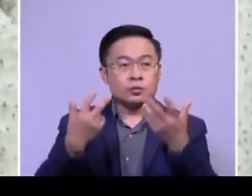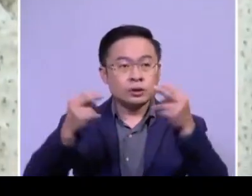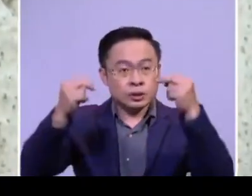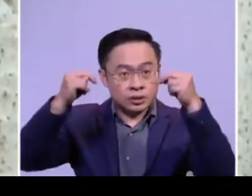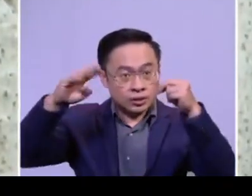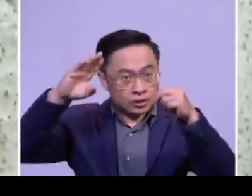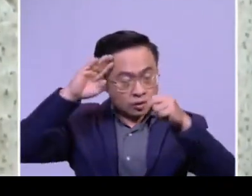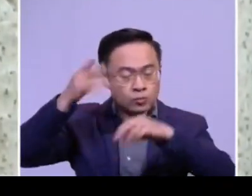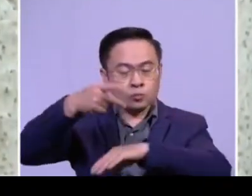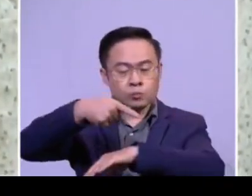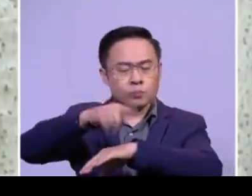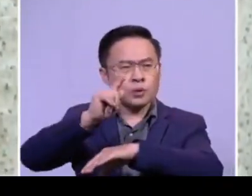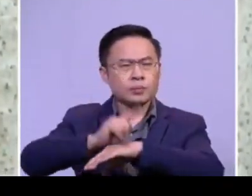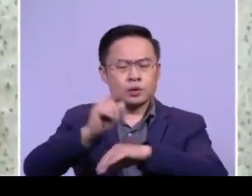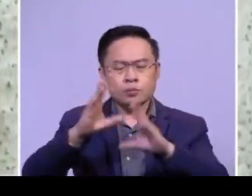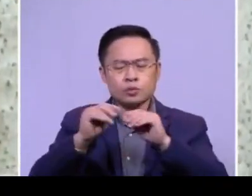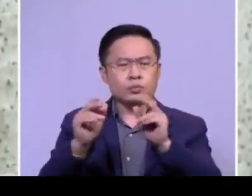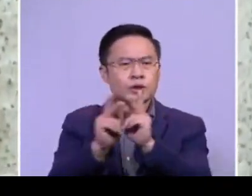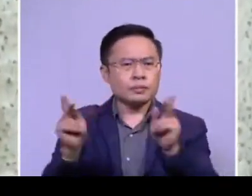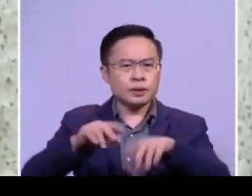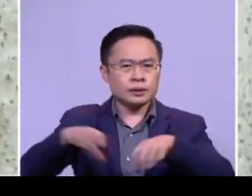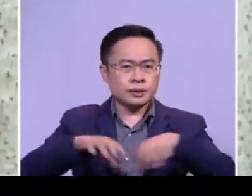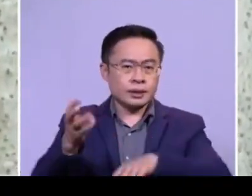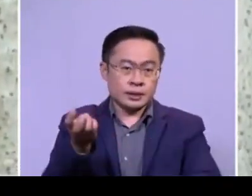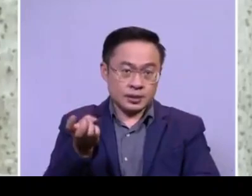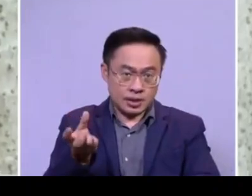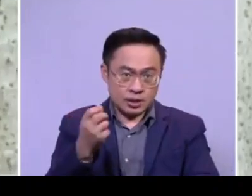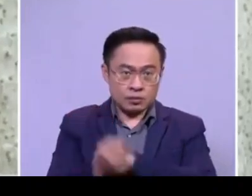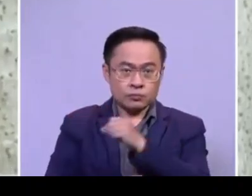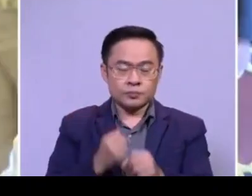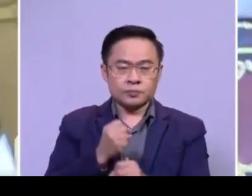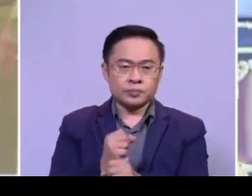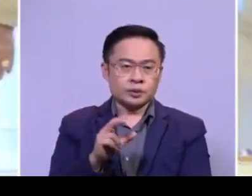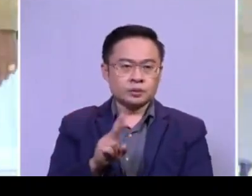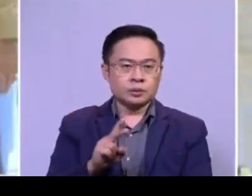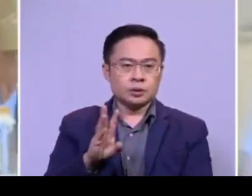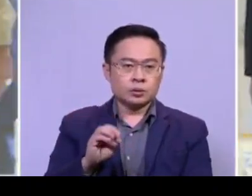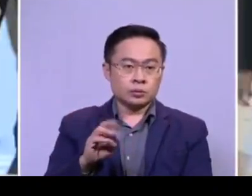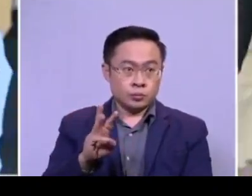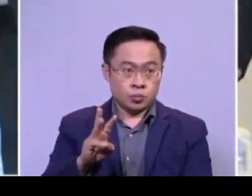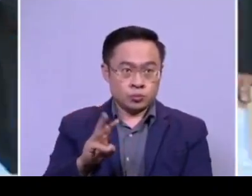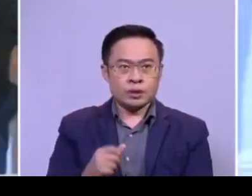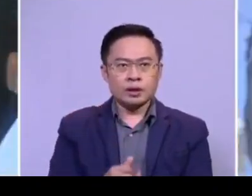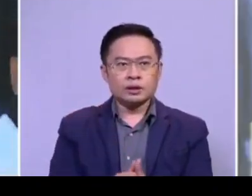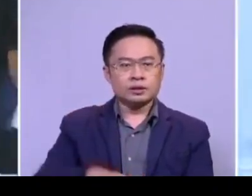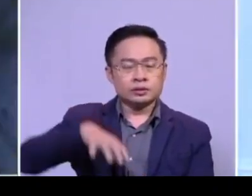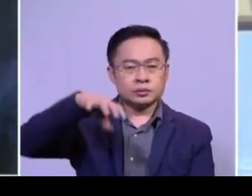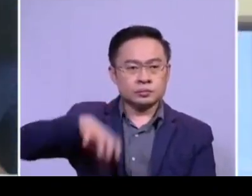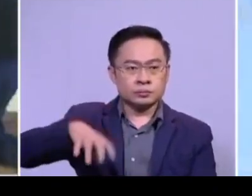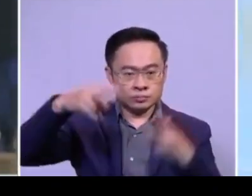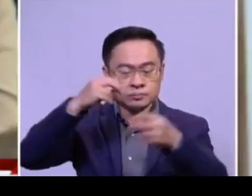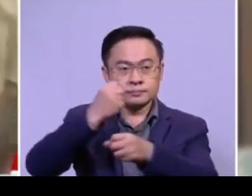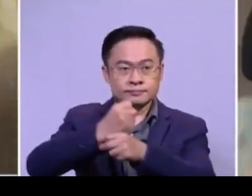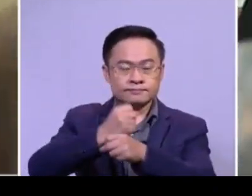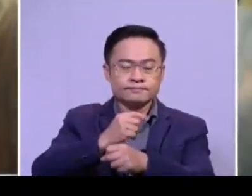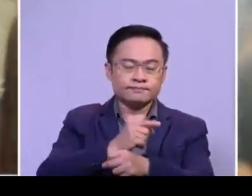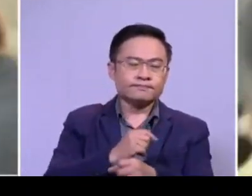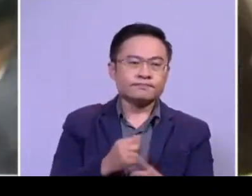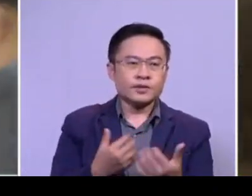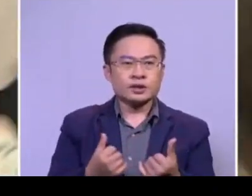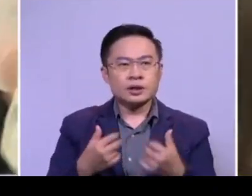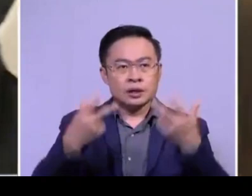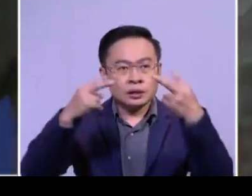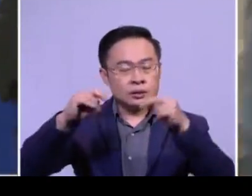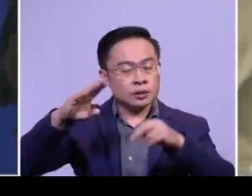แห่งชาติหรือว่านบขครั้งที่1/2566ที่ตึกภักดีบดินทร์ทำเนียบรัฐบาลค่ะระหว่างที่